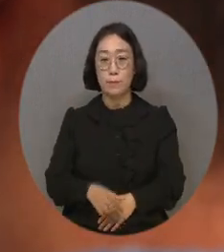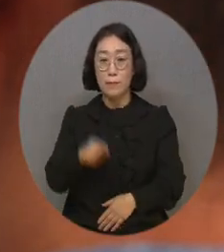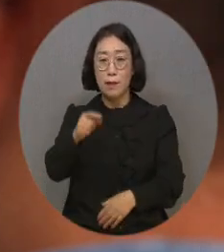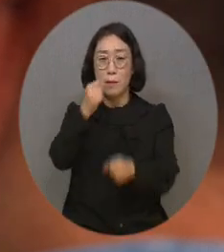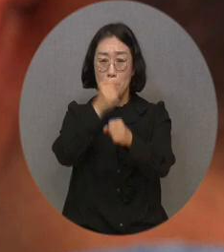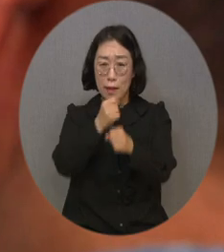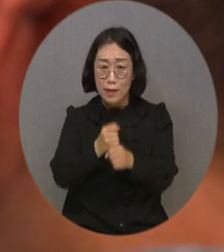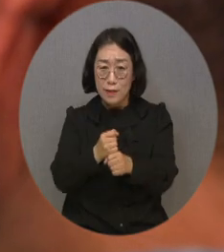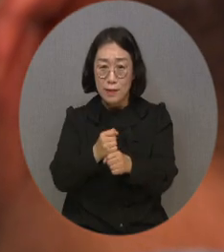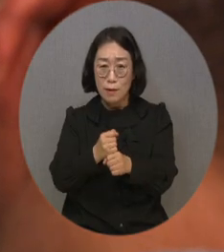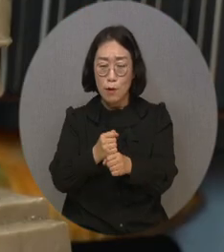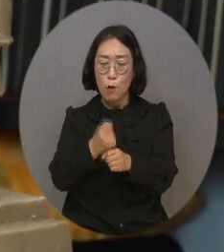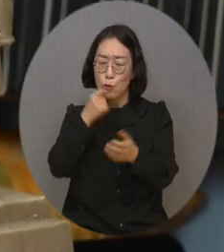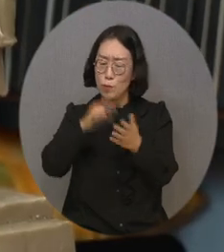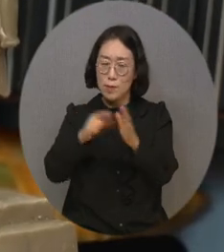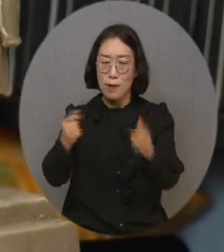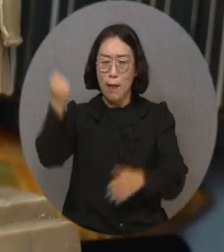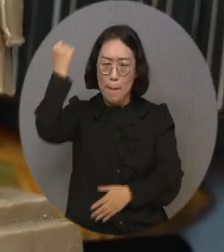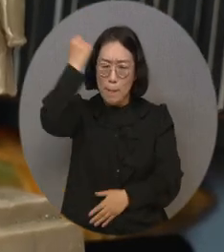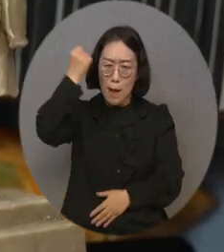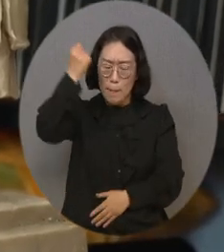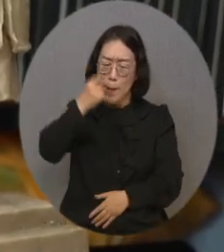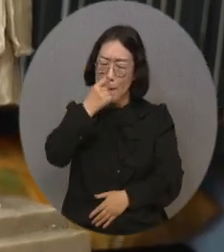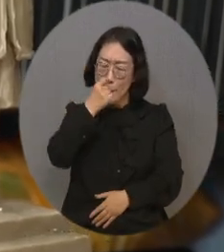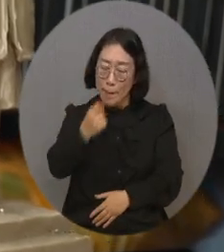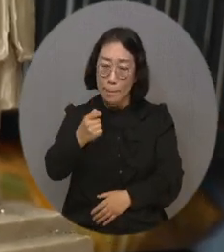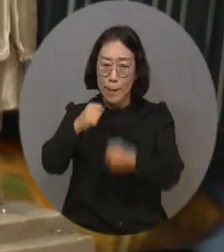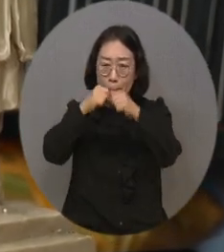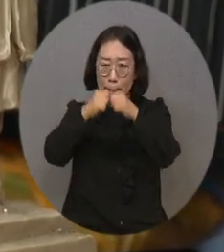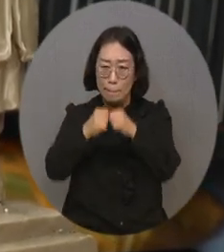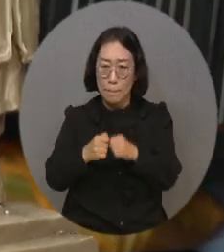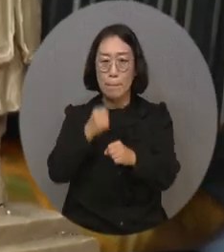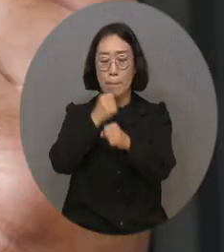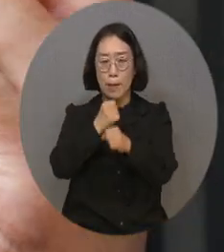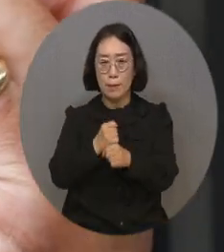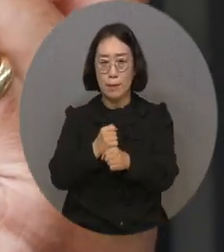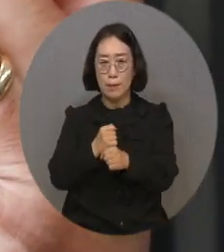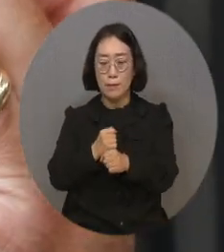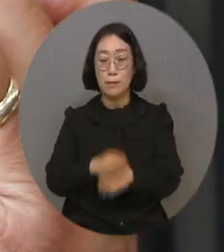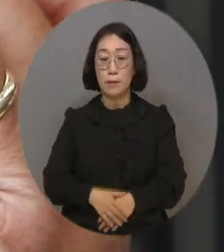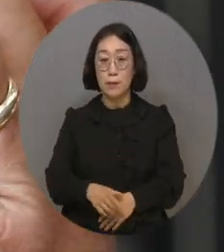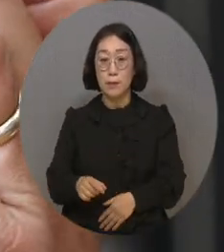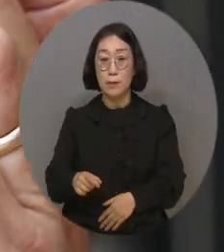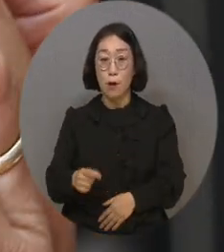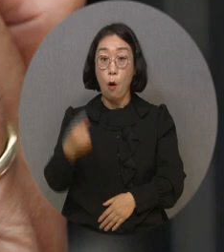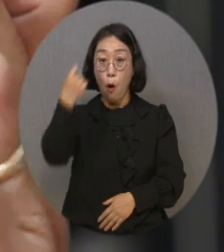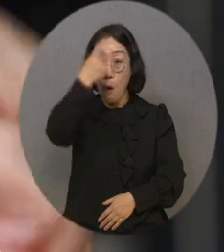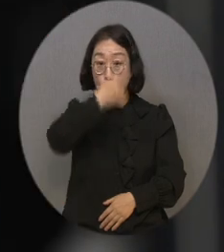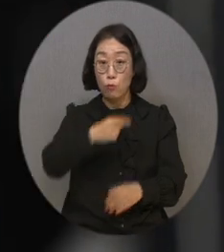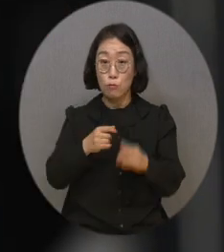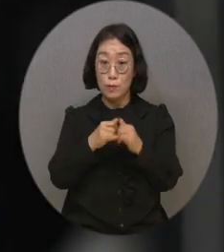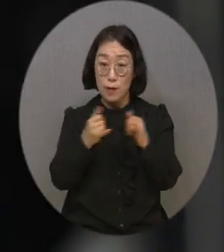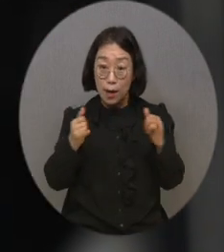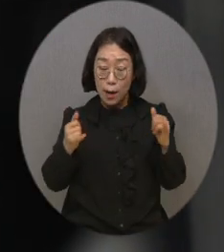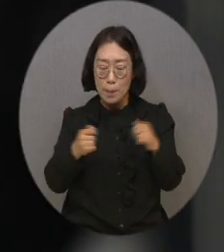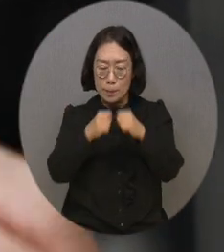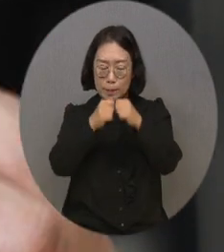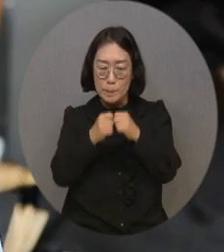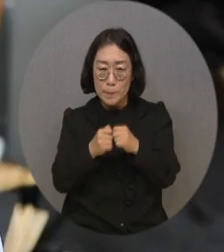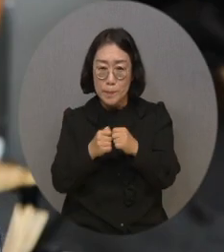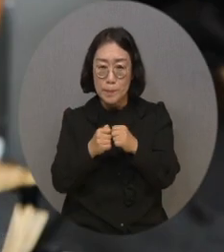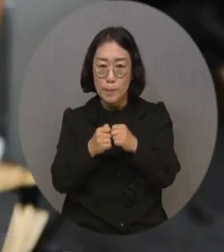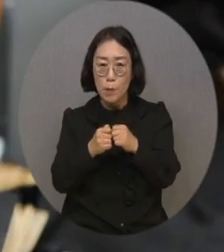청동작품은 작업 과정이 복잡하고 정밀함을 요구하는 작업입니다. 특히 인물상들은 세밀한 관찰과